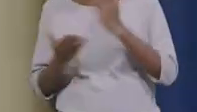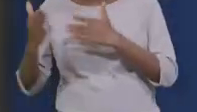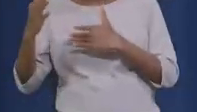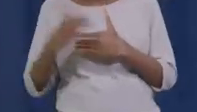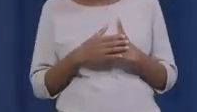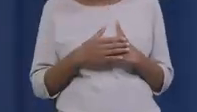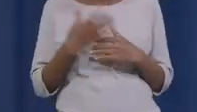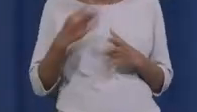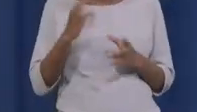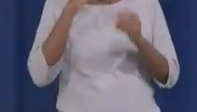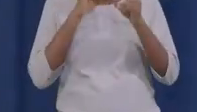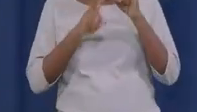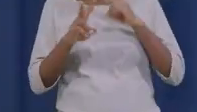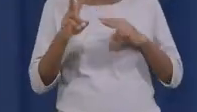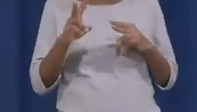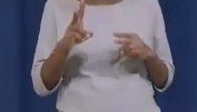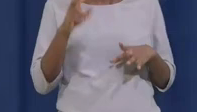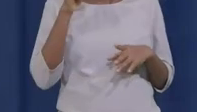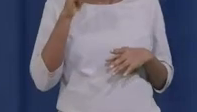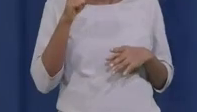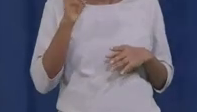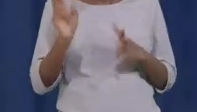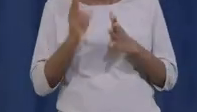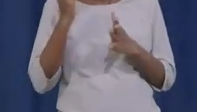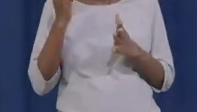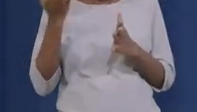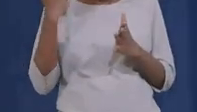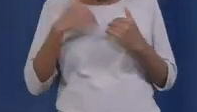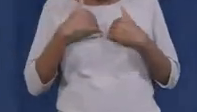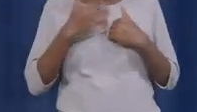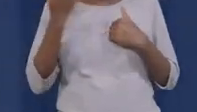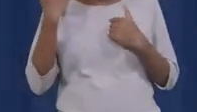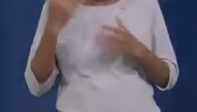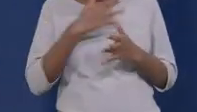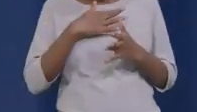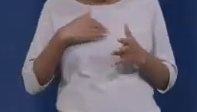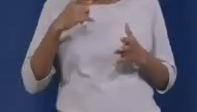Et pourra ramener la vision que tu avais